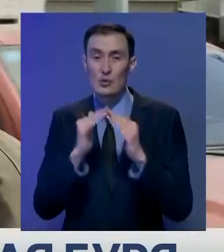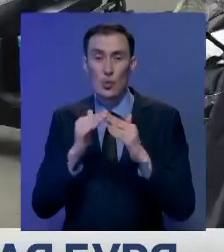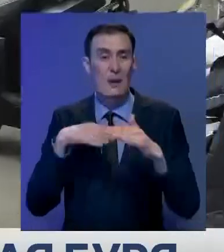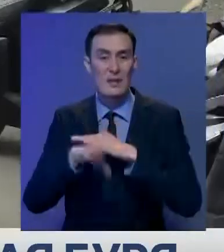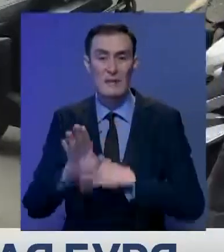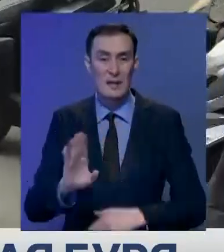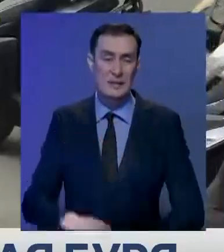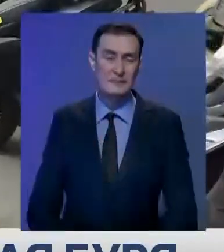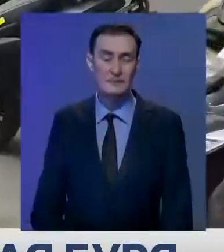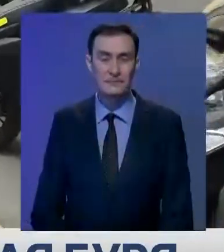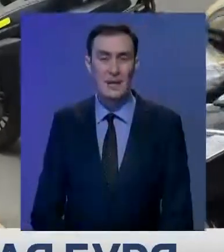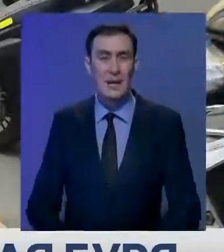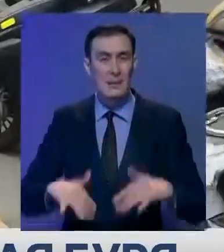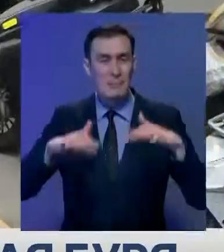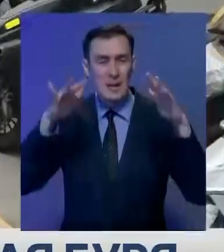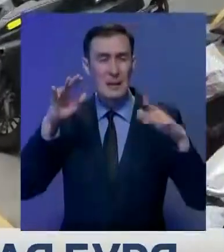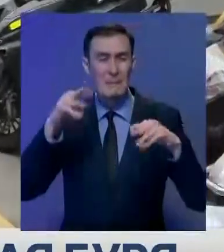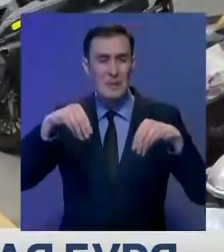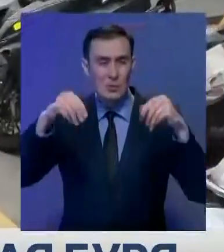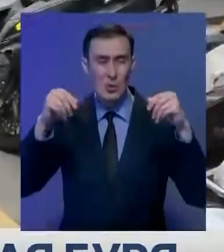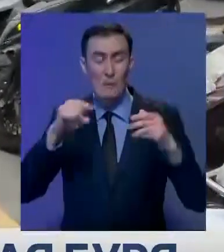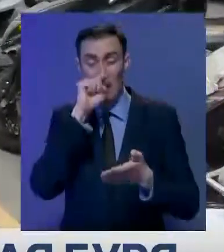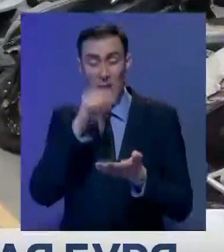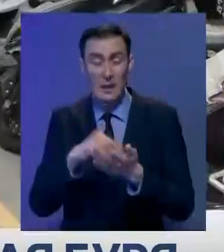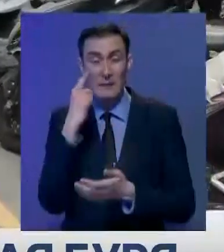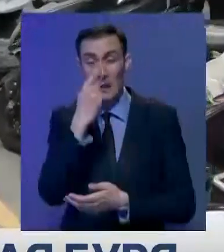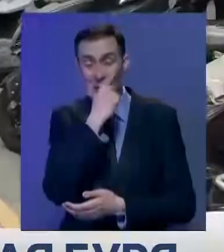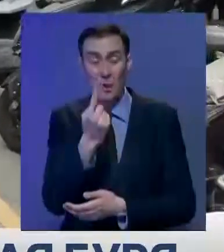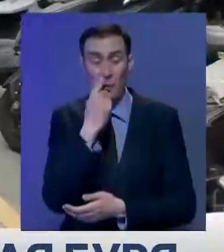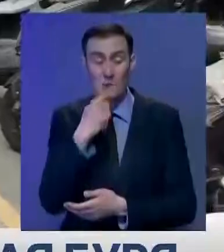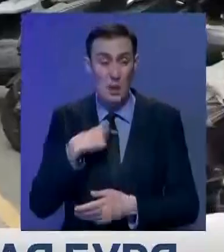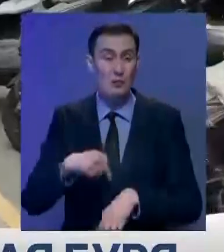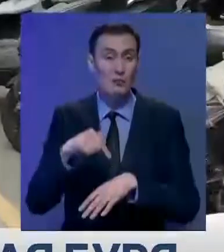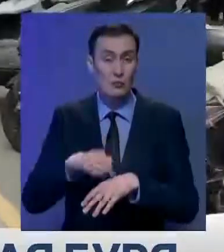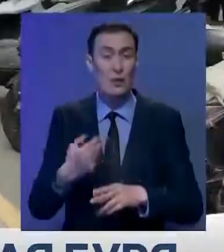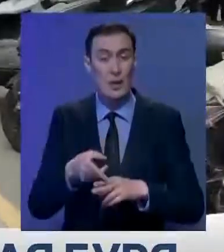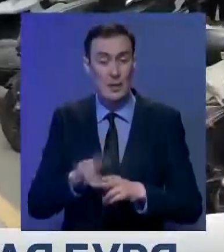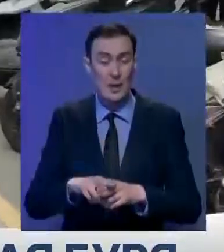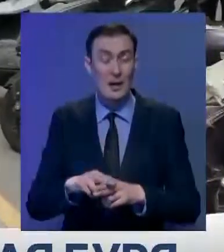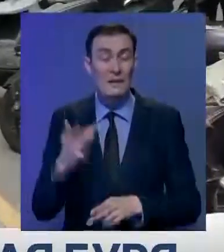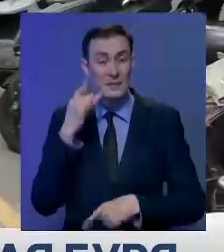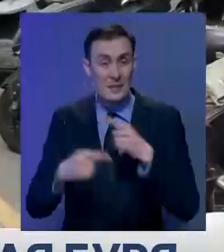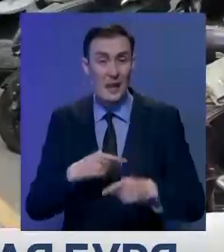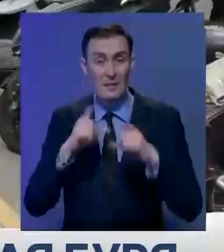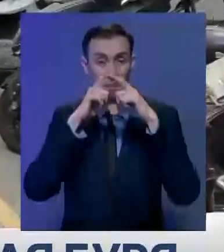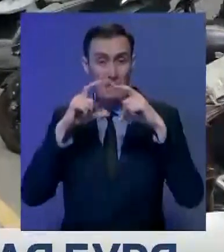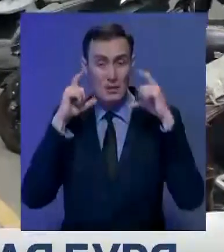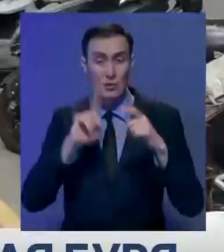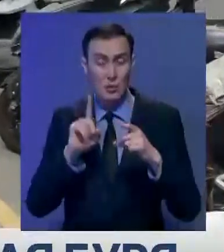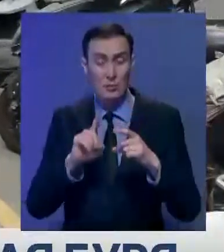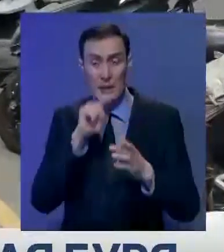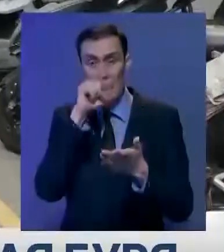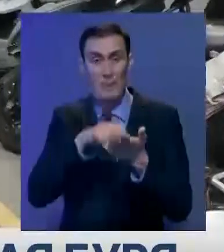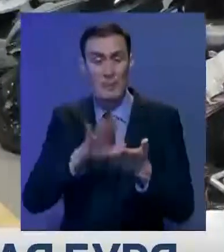дома. Пыль и песок забивались в глаза и нос. Конечно, я это почувствовал. Я все время в маске, чтобы пыль